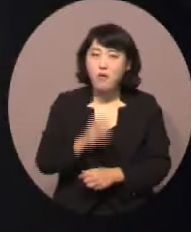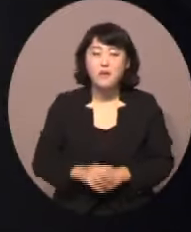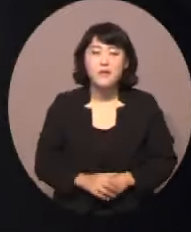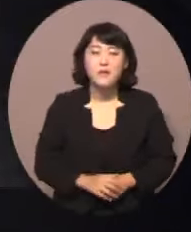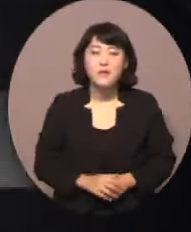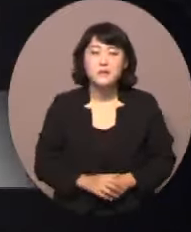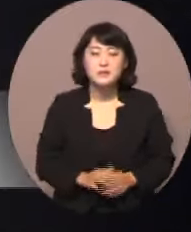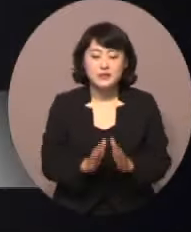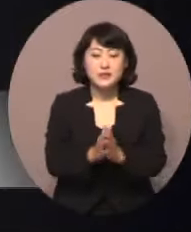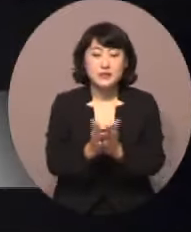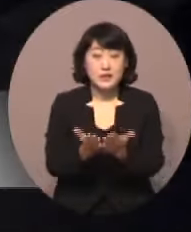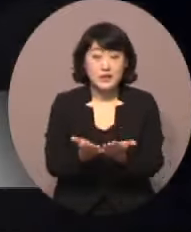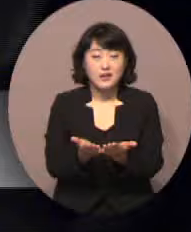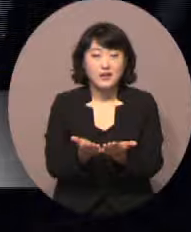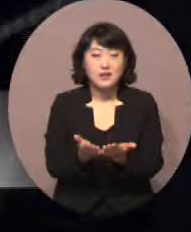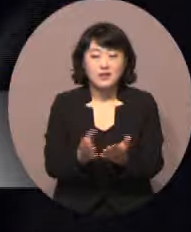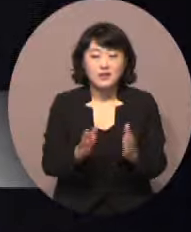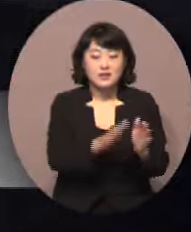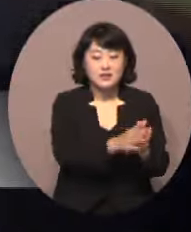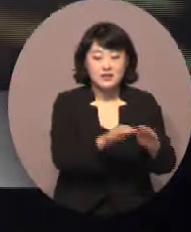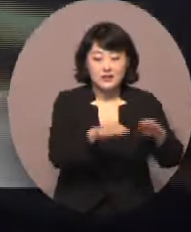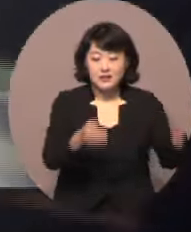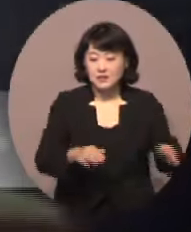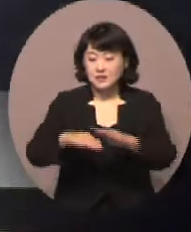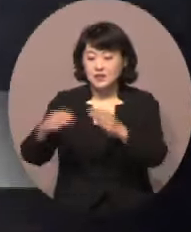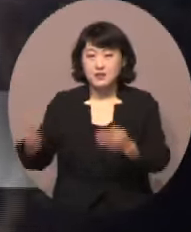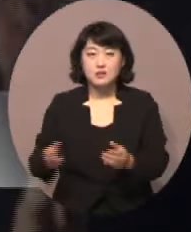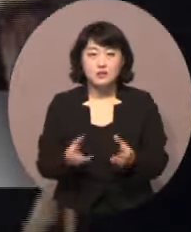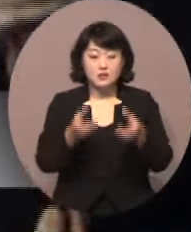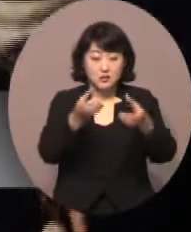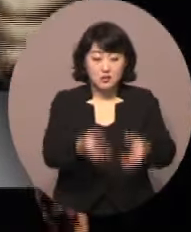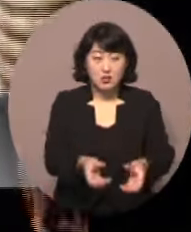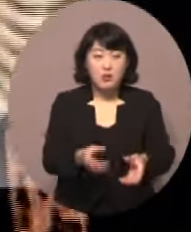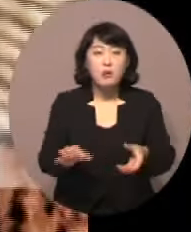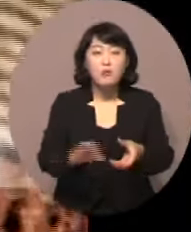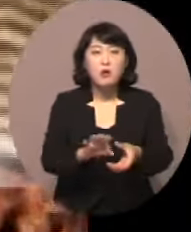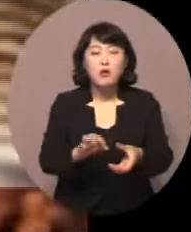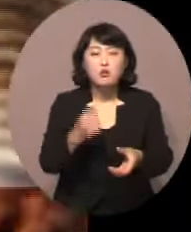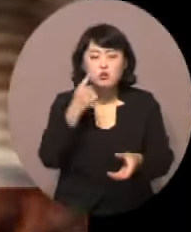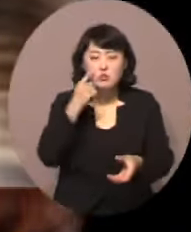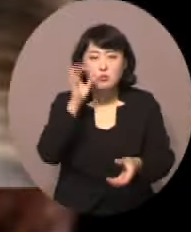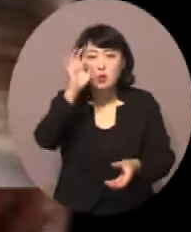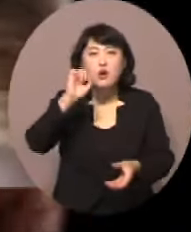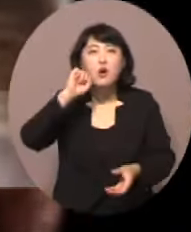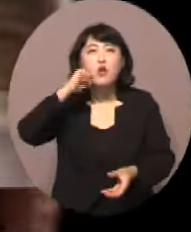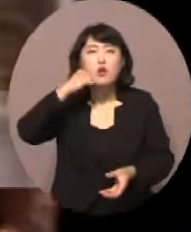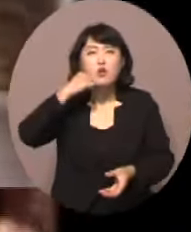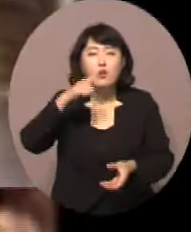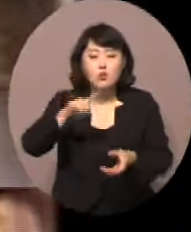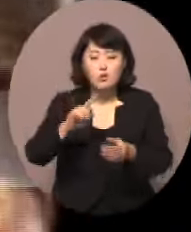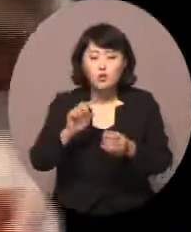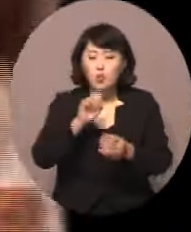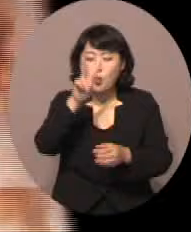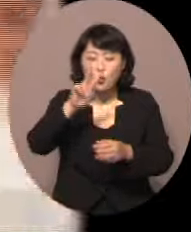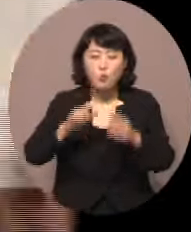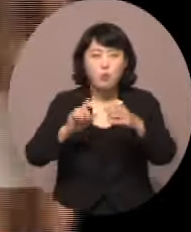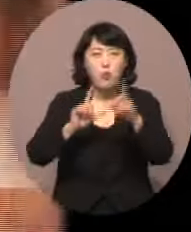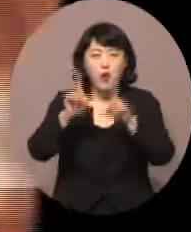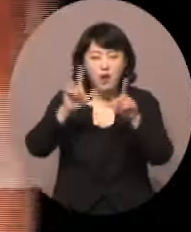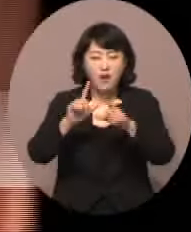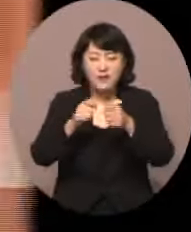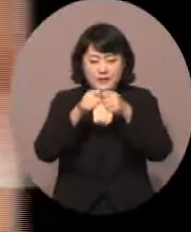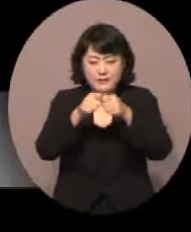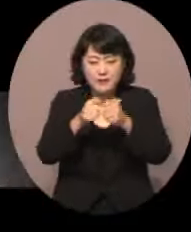사이에 놓인 책상에 유물 이름이 적힌 책을 올리자 나오는 영상은 눈으로는 관찰하기 어려운 유물의 용 문양을